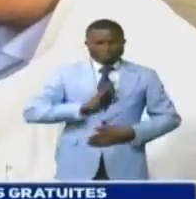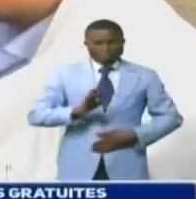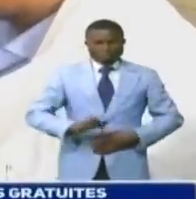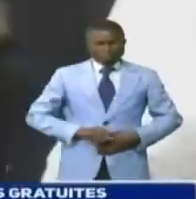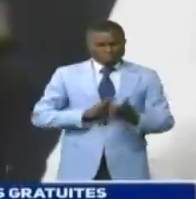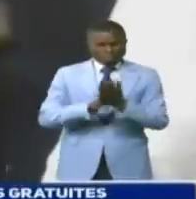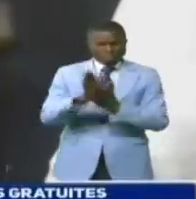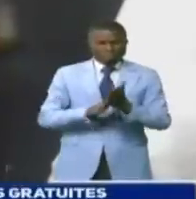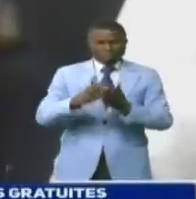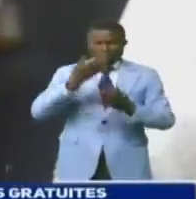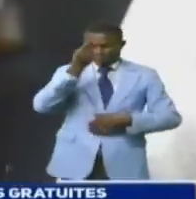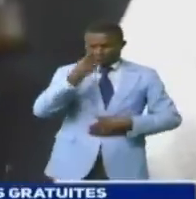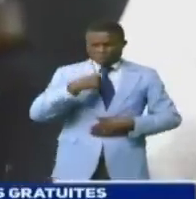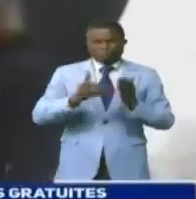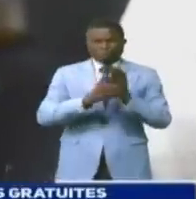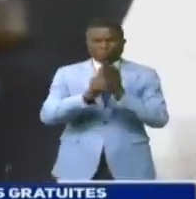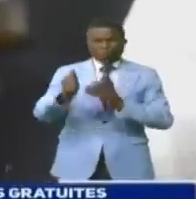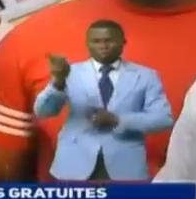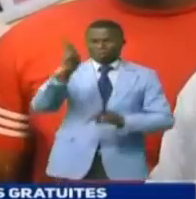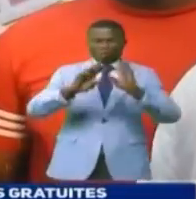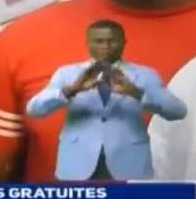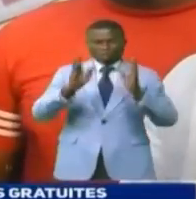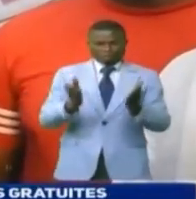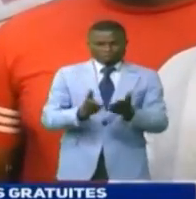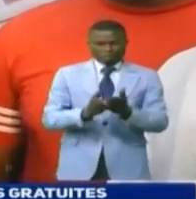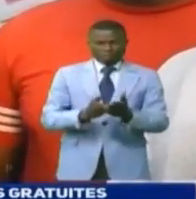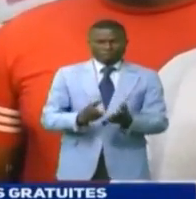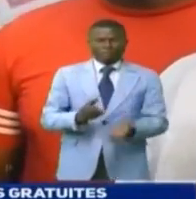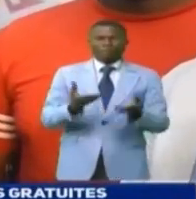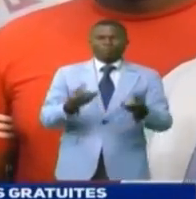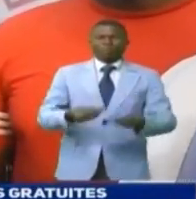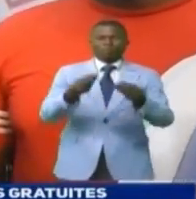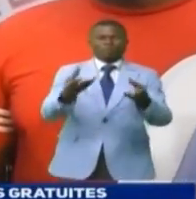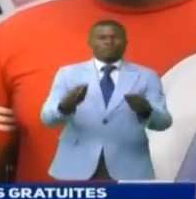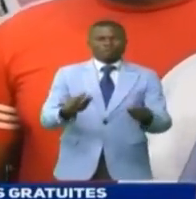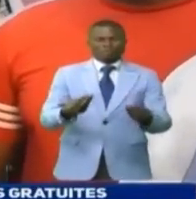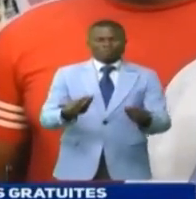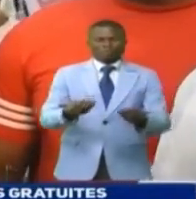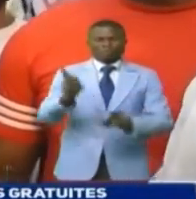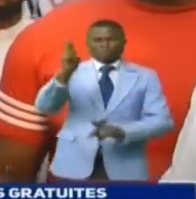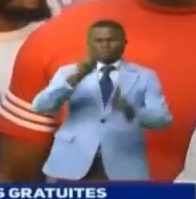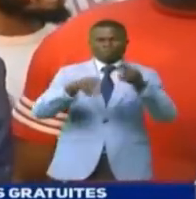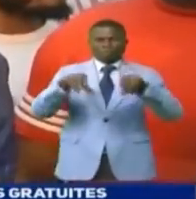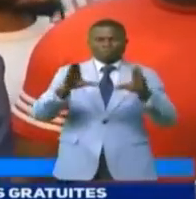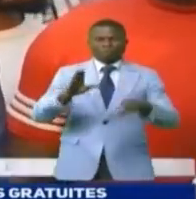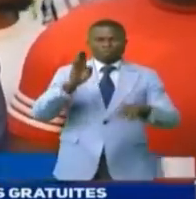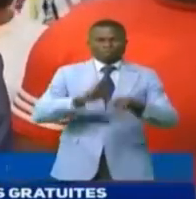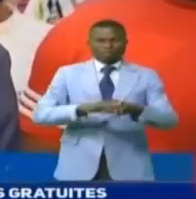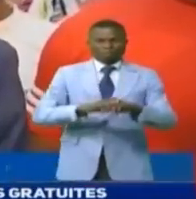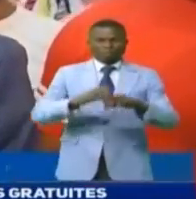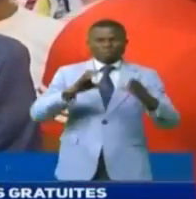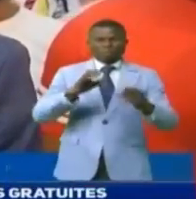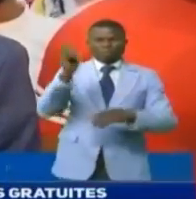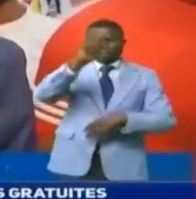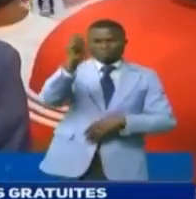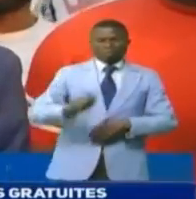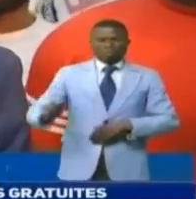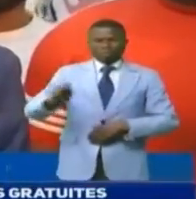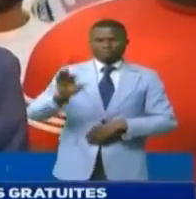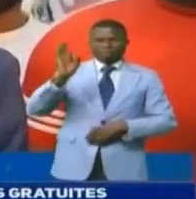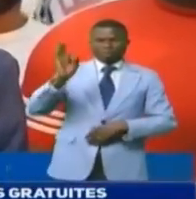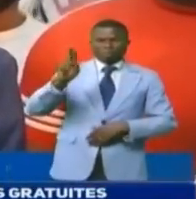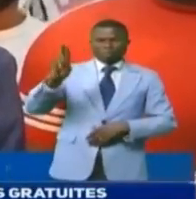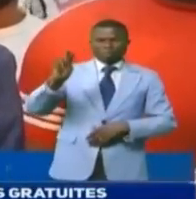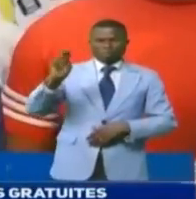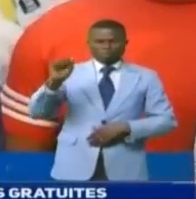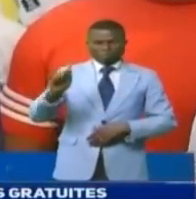l'accès aux soins de santé de qualité pour tous. Nous avons facilité la tâche à nos compatriotes vivant dans le district de la Founa pour cette